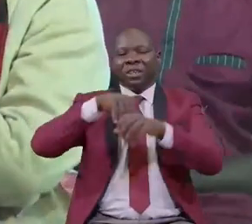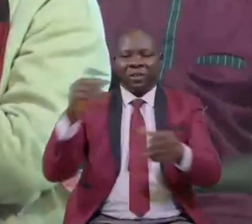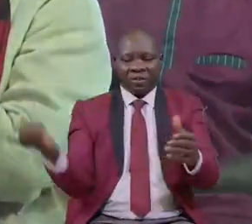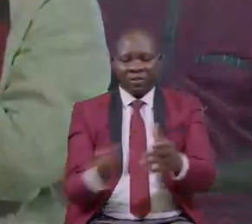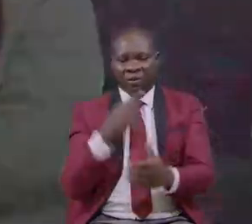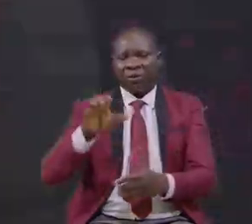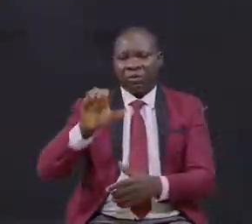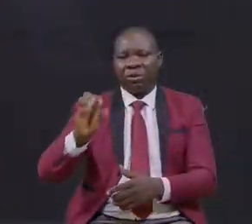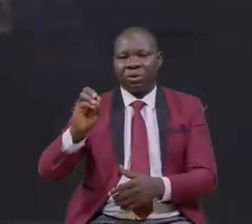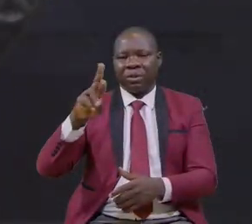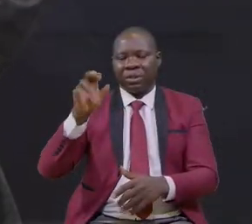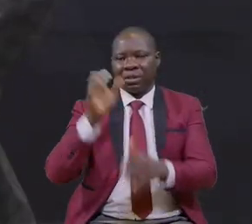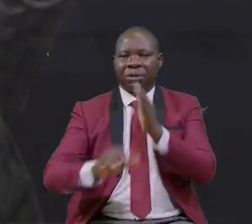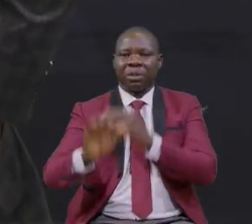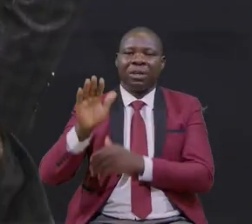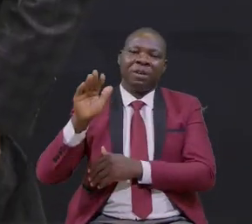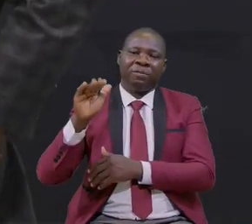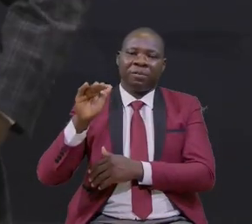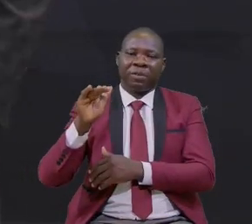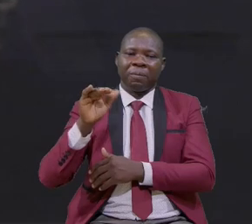1 Corinthiens 15,